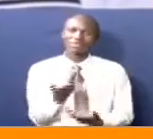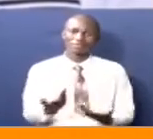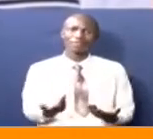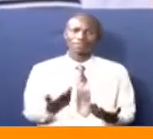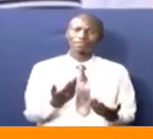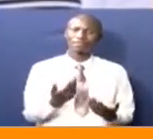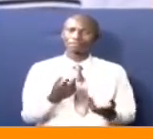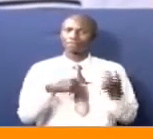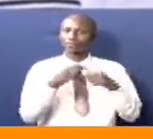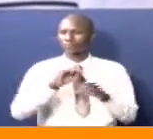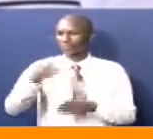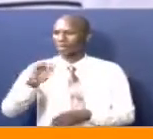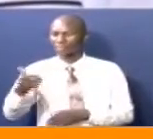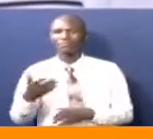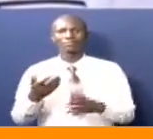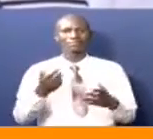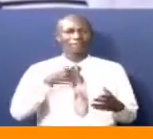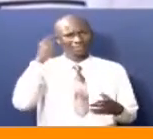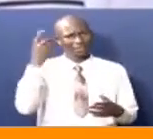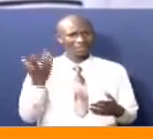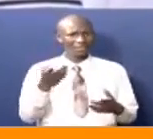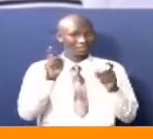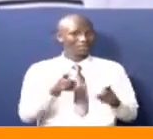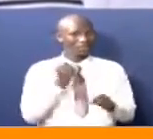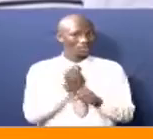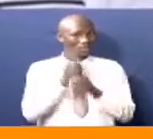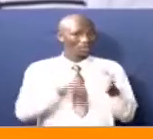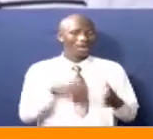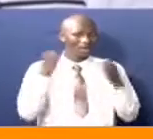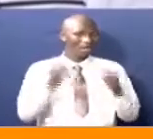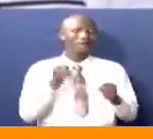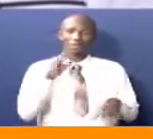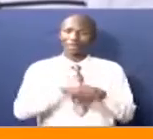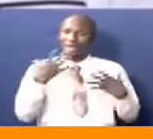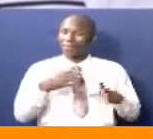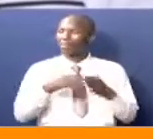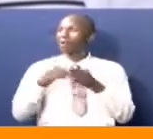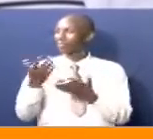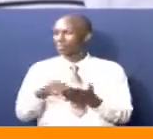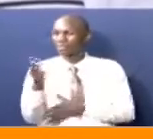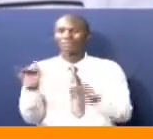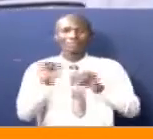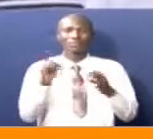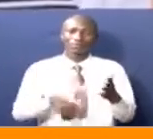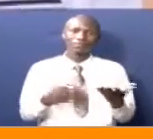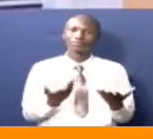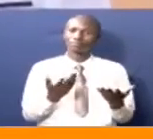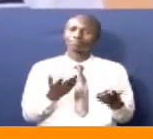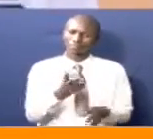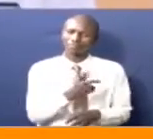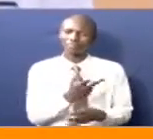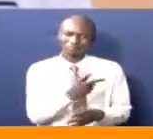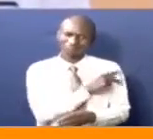rolled out to the counties. I think we need to work hard to get people out and to inject